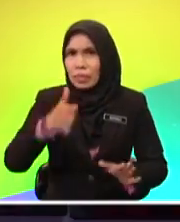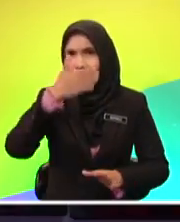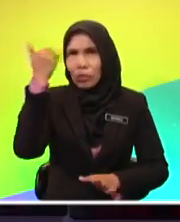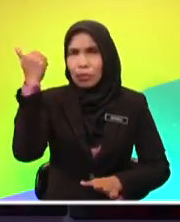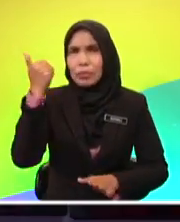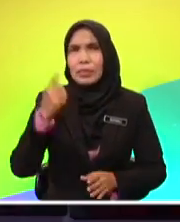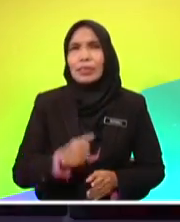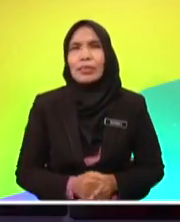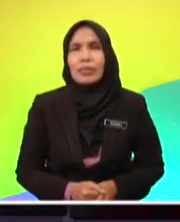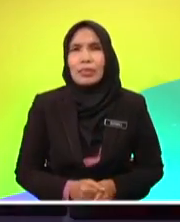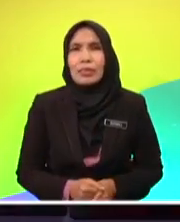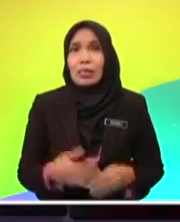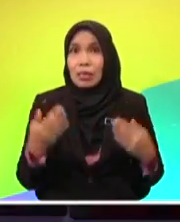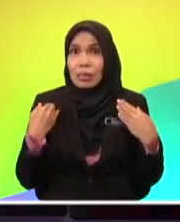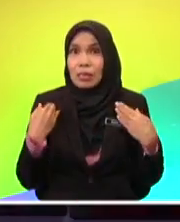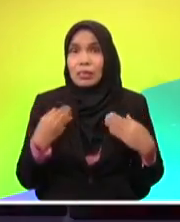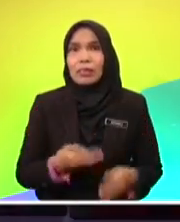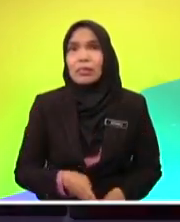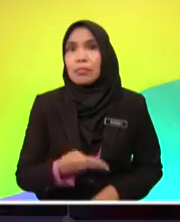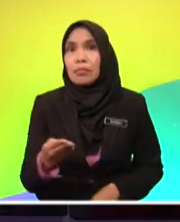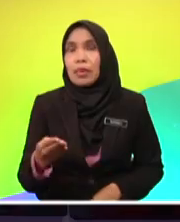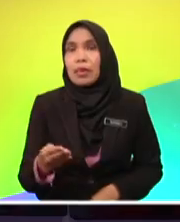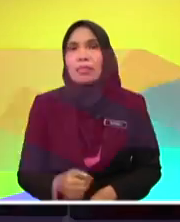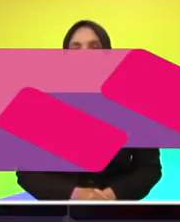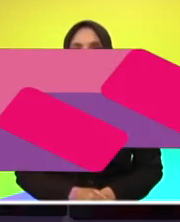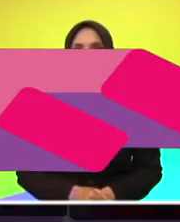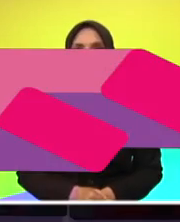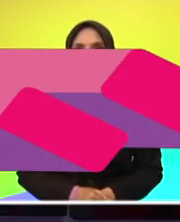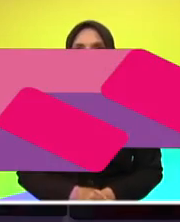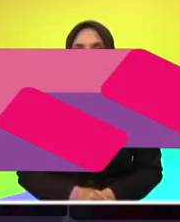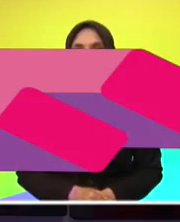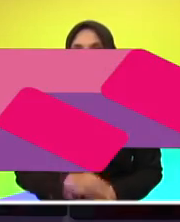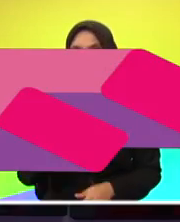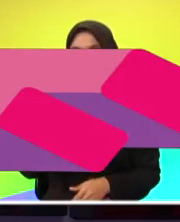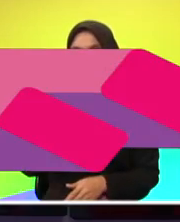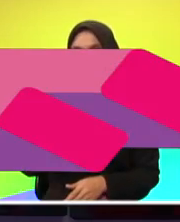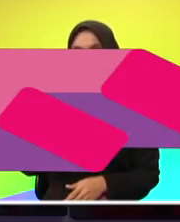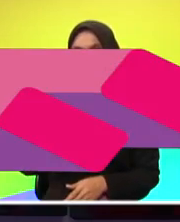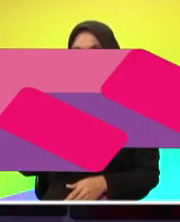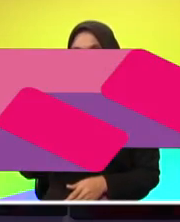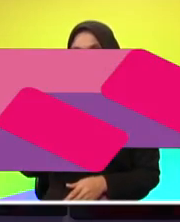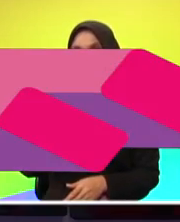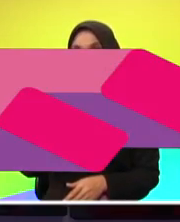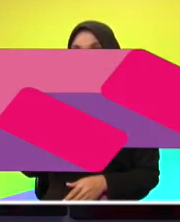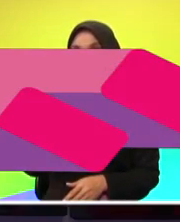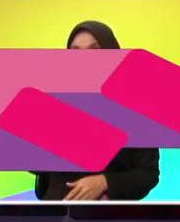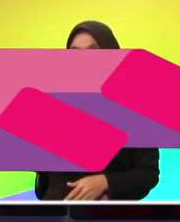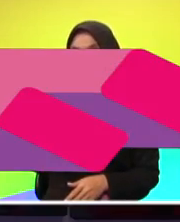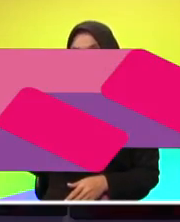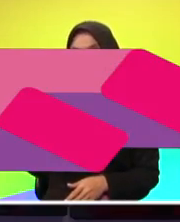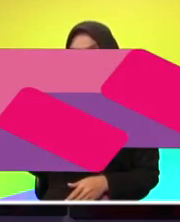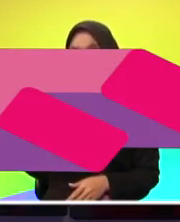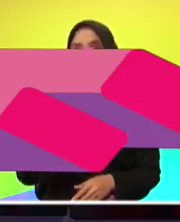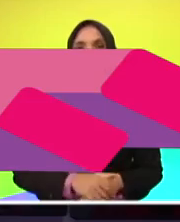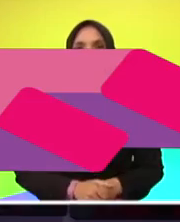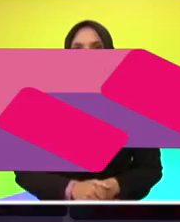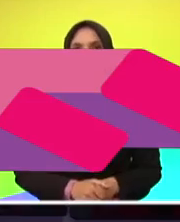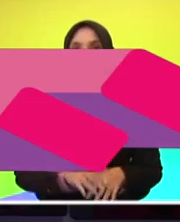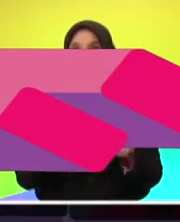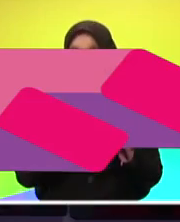bahan rujukannya murid-murid boleh dapati di Sumberku melalui KPM Perkasaku. Jadi boleh